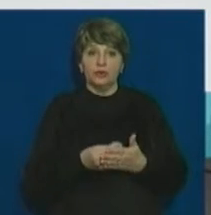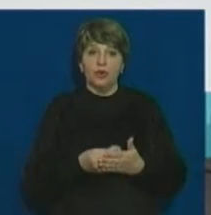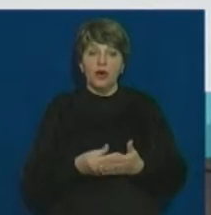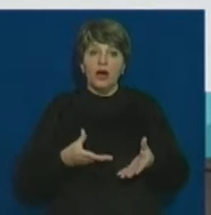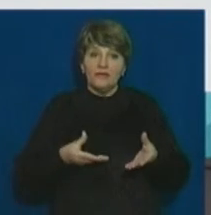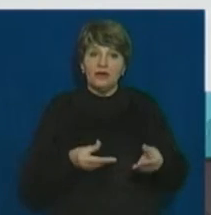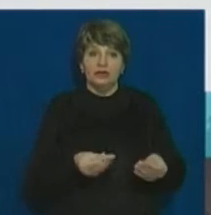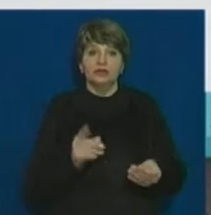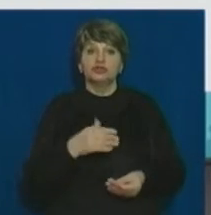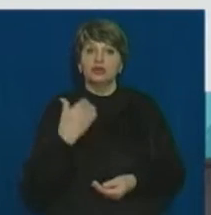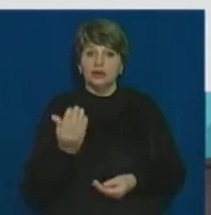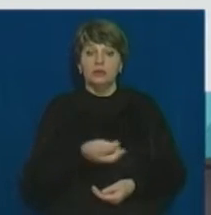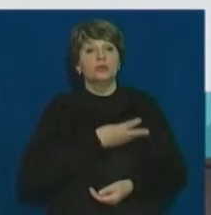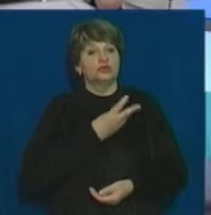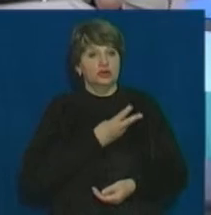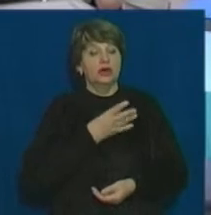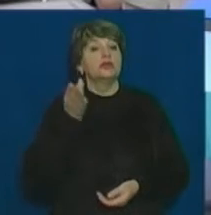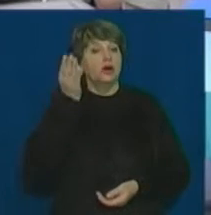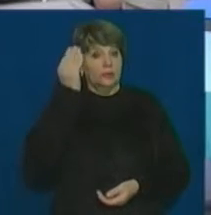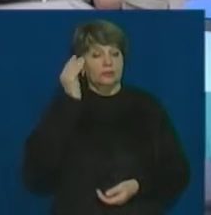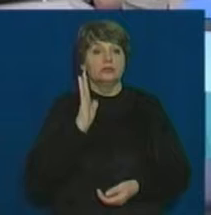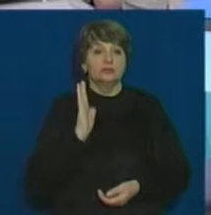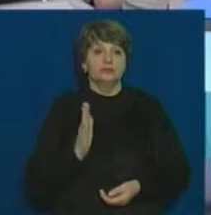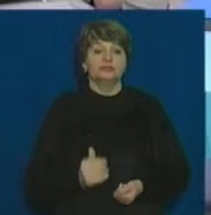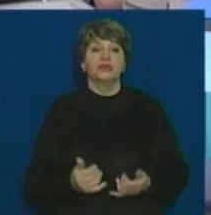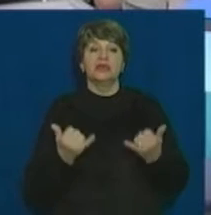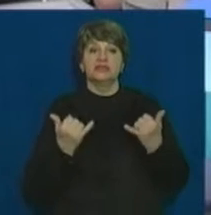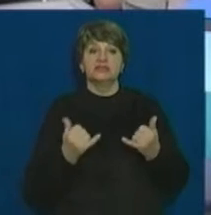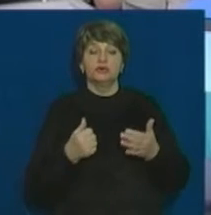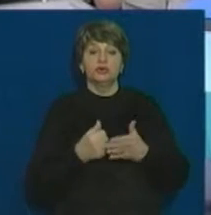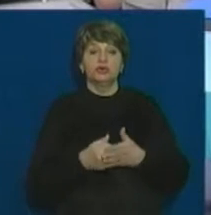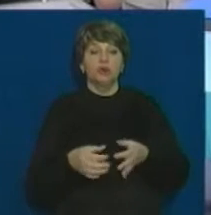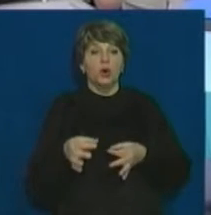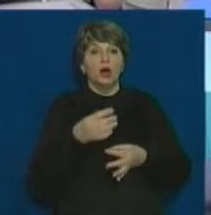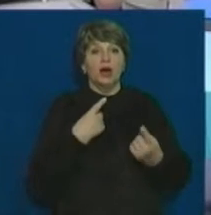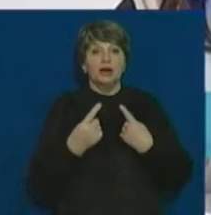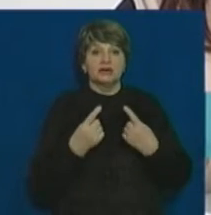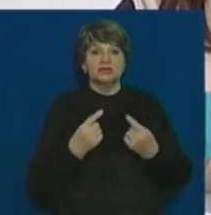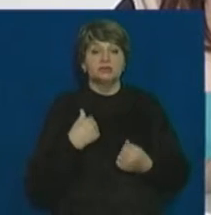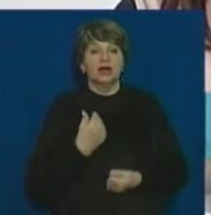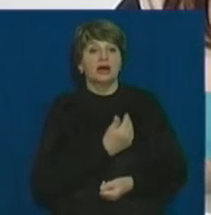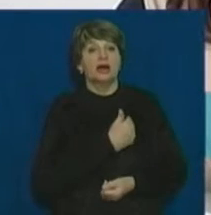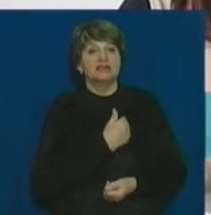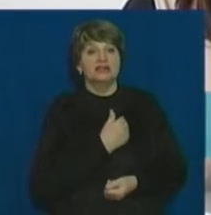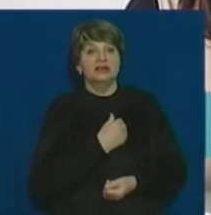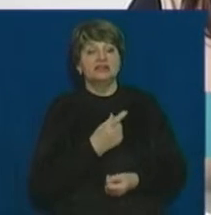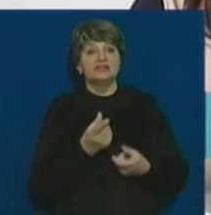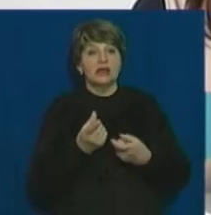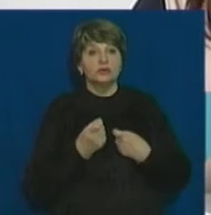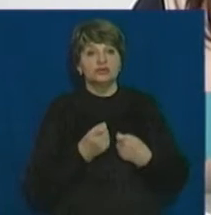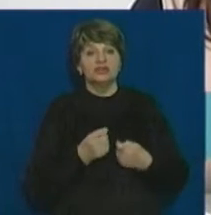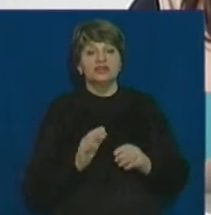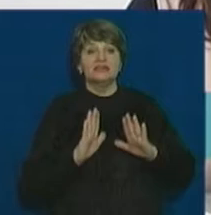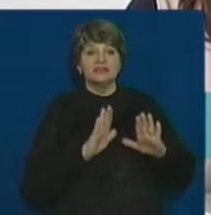їхні побажання будуть враховані і реалізовані. Сьогодні ми до розмови хотіли ще долучити заступницю міського голови Людмилу Бордунос. Вона не